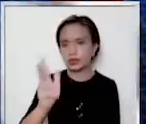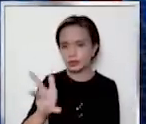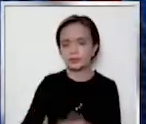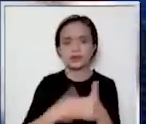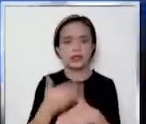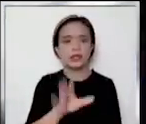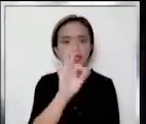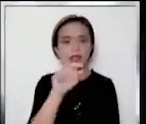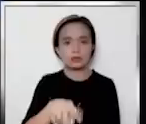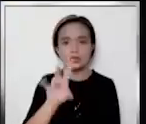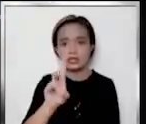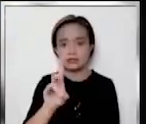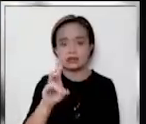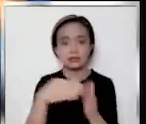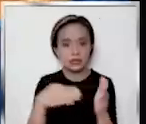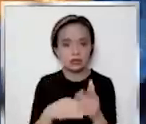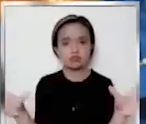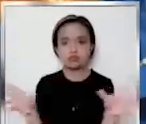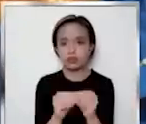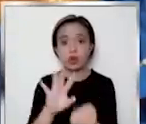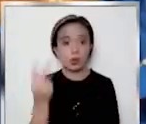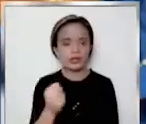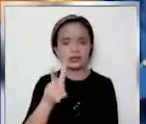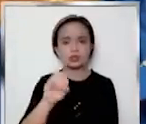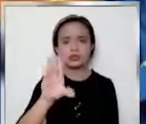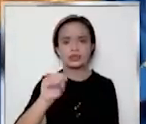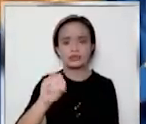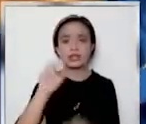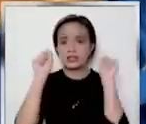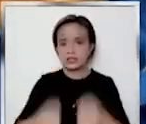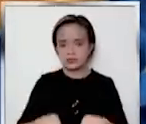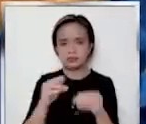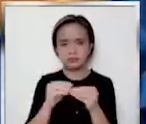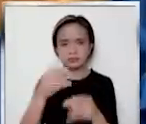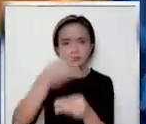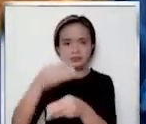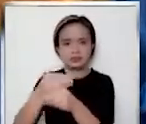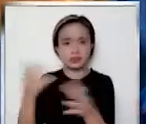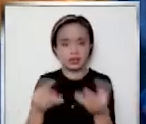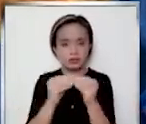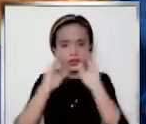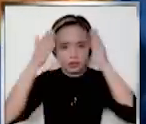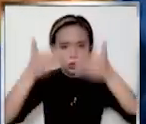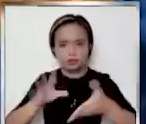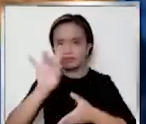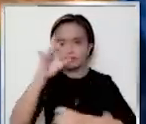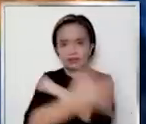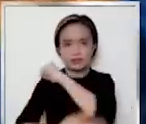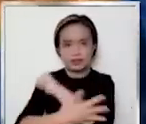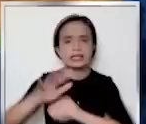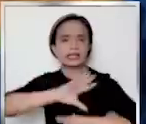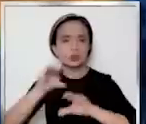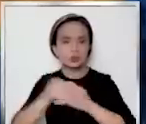sa 2050. Higit kalahati raw ng posibleng increase na yan, nakakonsentrate sa 8 bansa, kabilang na ang Pilipinas.